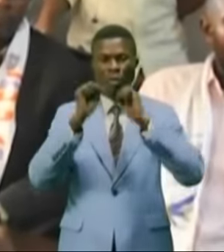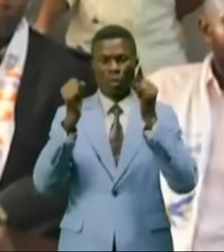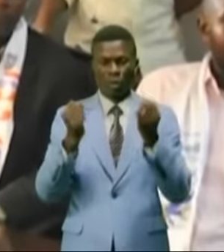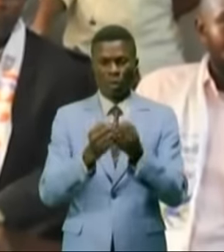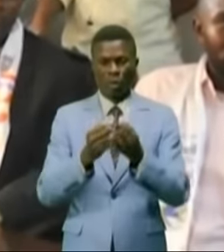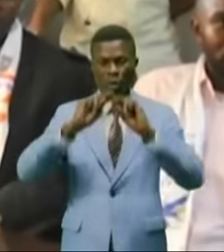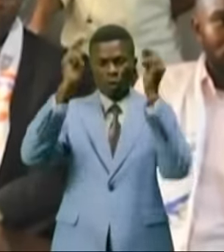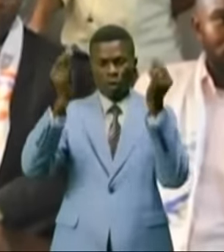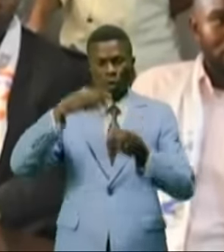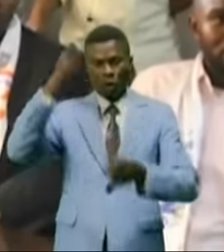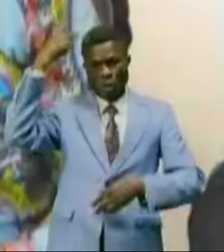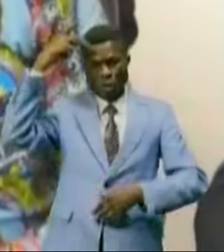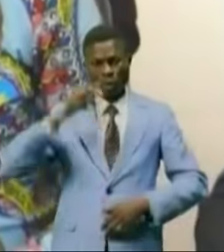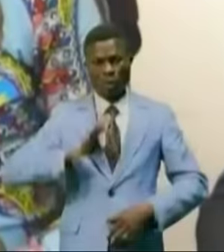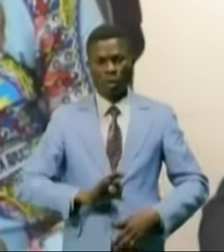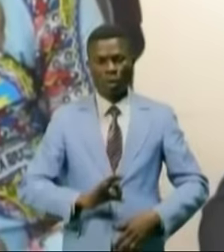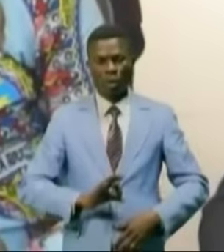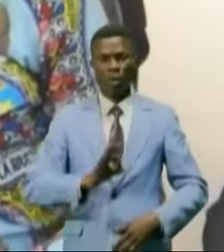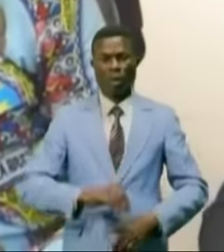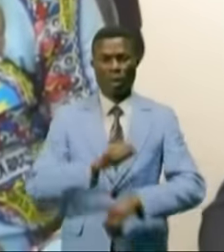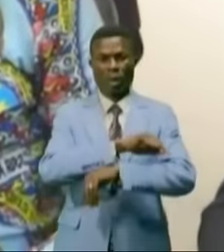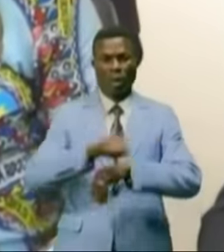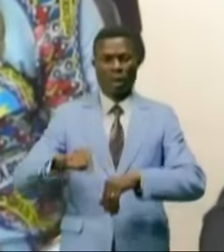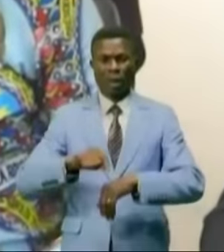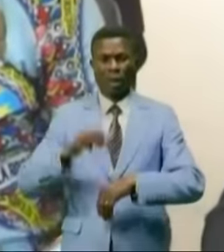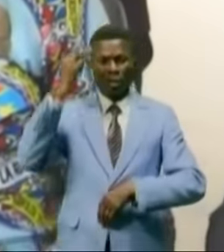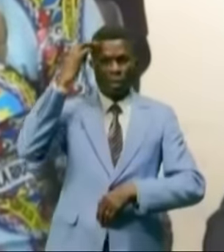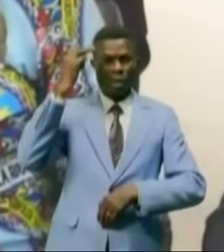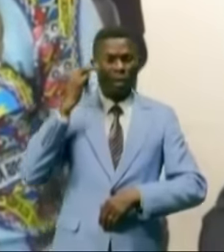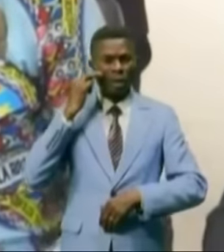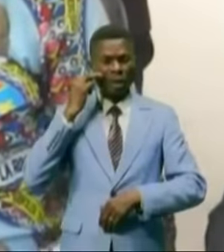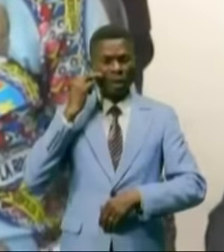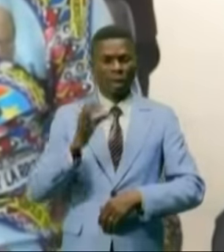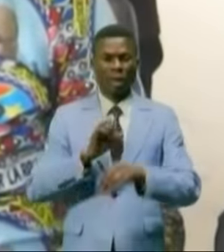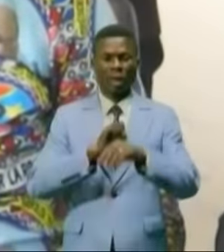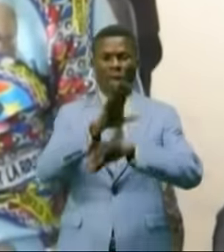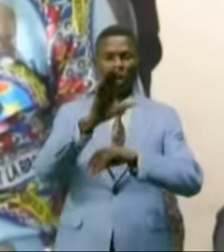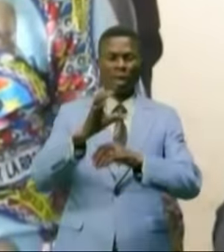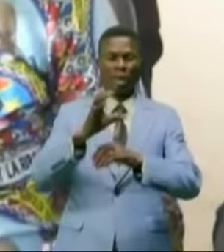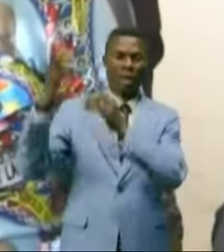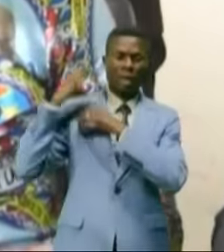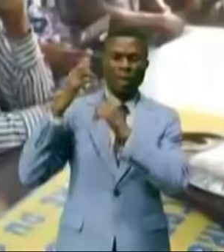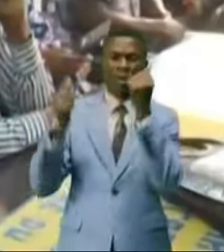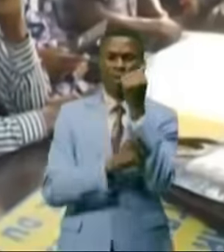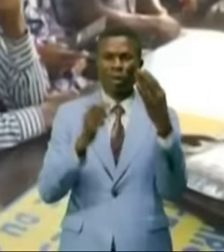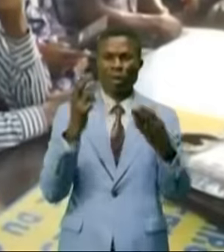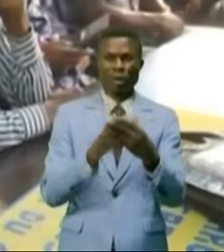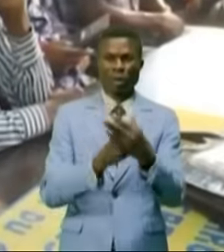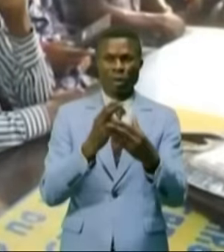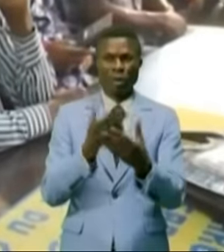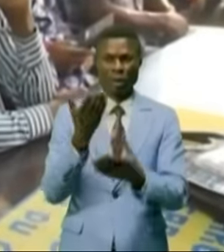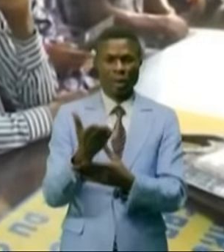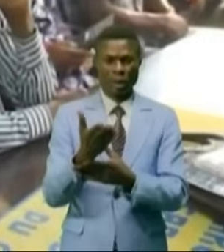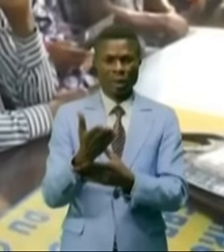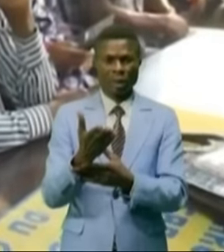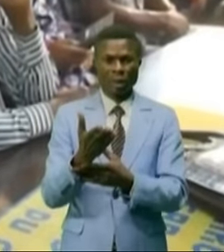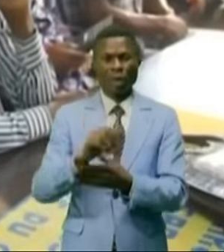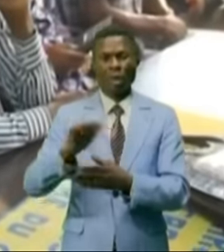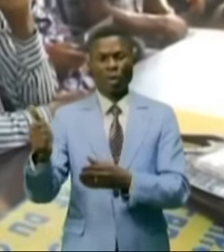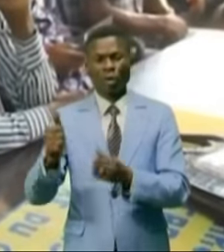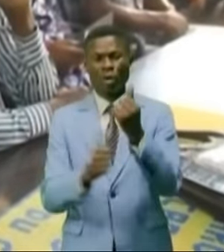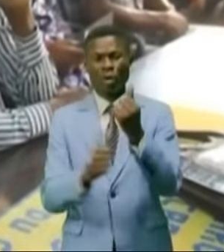parti présidentiel, au cabinet de la ministre déléguée en charge de personnes vivant avec handicap et autres